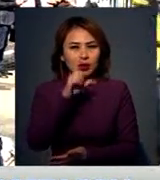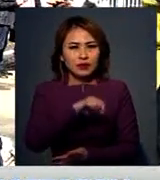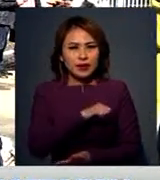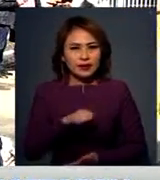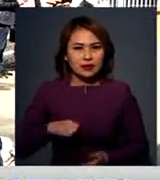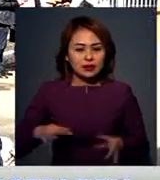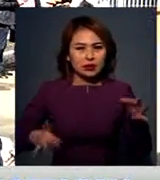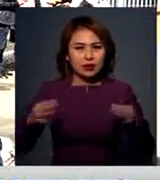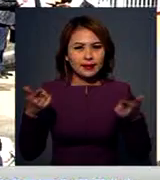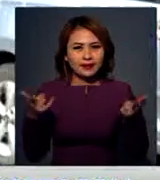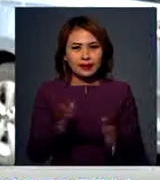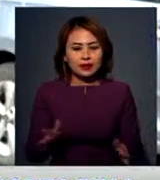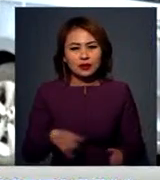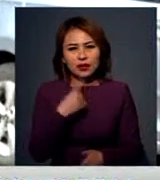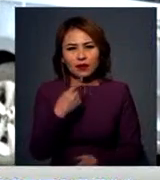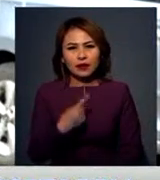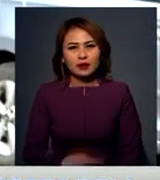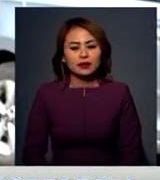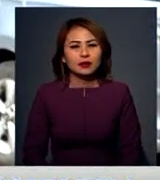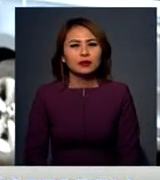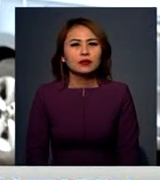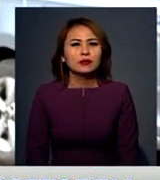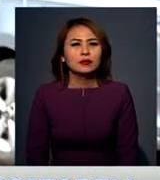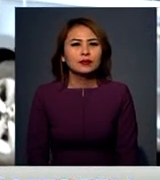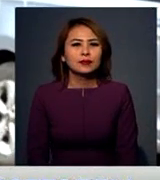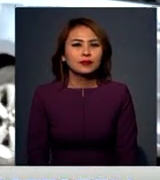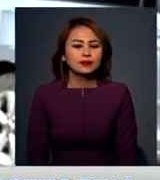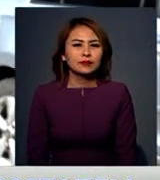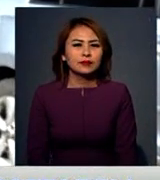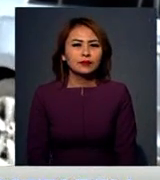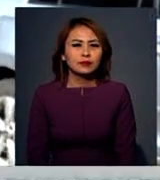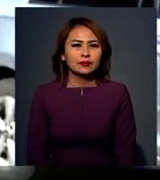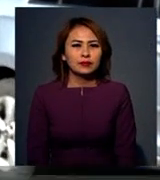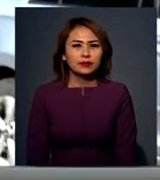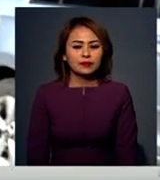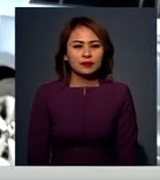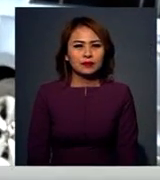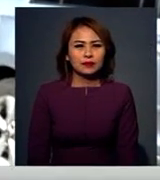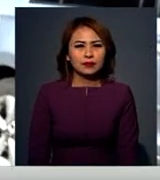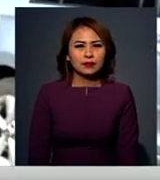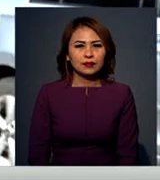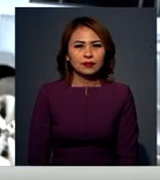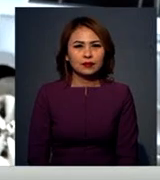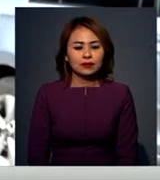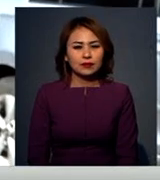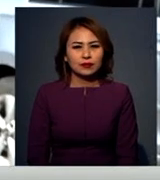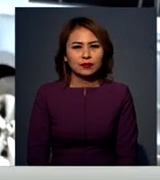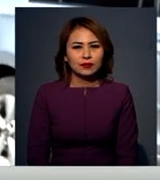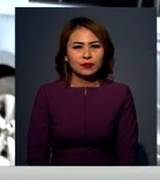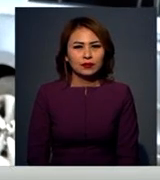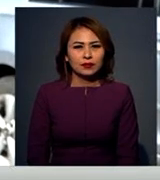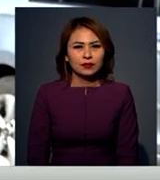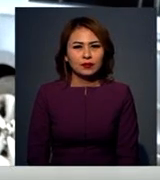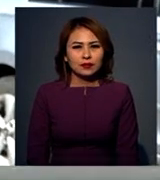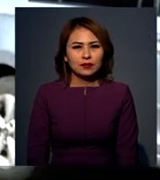сот үкімімен келіспейміз деп отыр. Гарит өзі айтады, жұмыс жөніндегі болған оқиға. Галстук дұрыс кимеді, замещение жасаған постоянно. Соны насебе пірнем